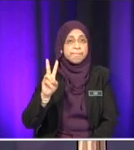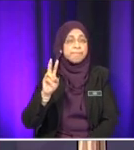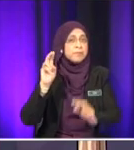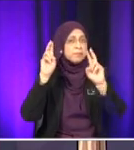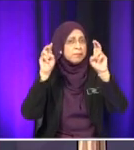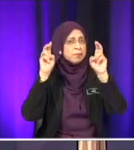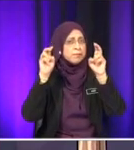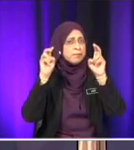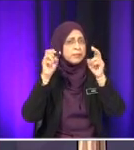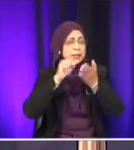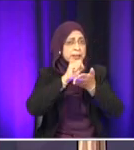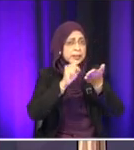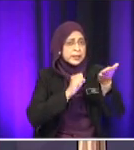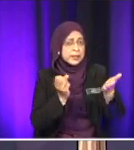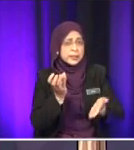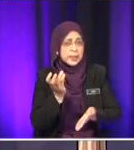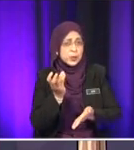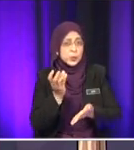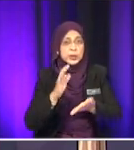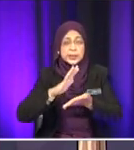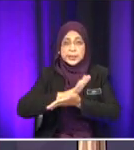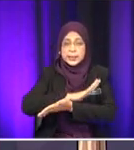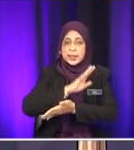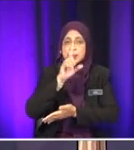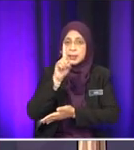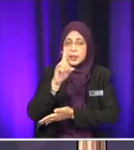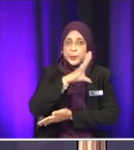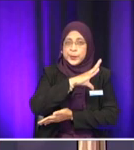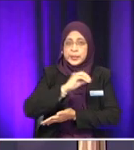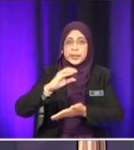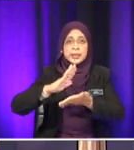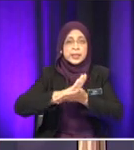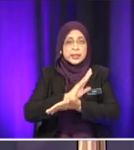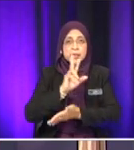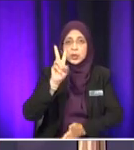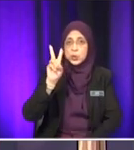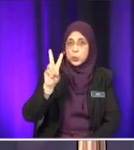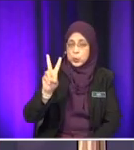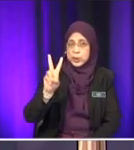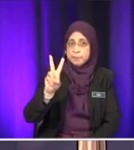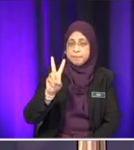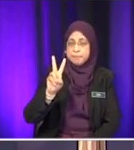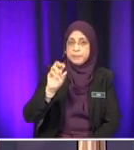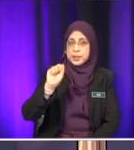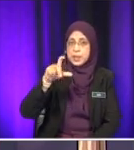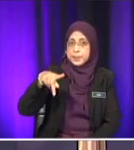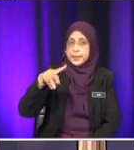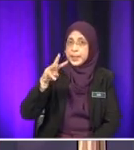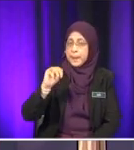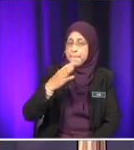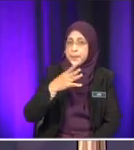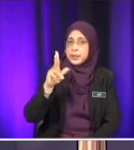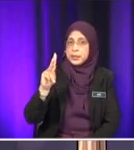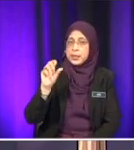seni halus dalam kertas 1 dan juga kertas 2 SPM qsm jika sebelum ini kita